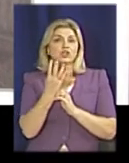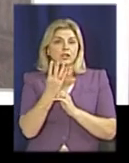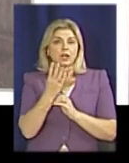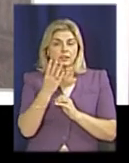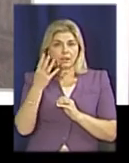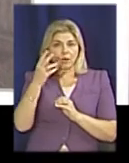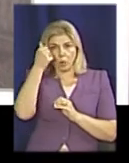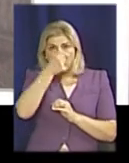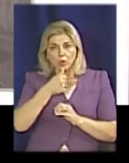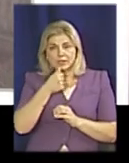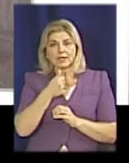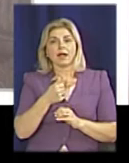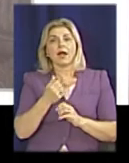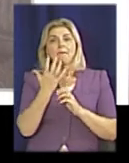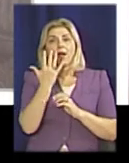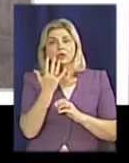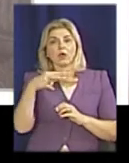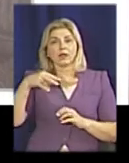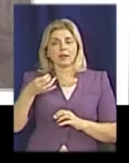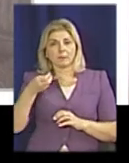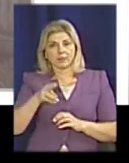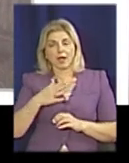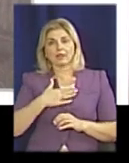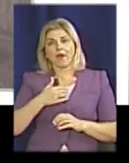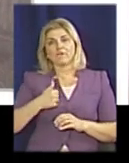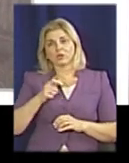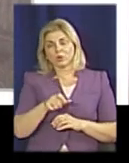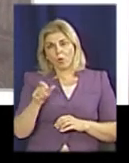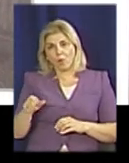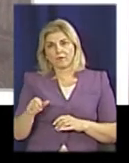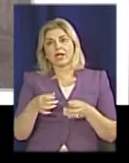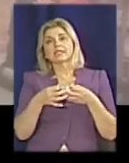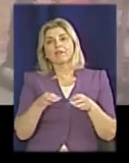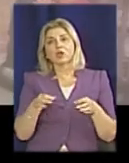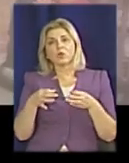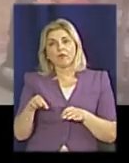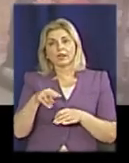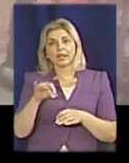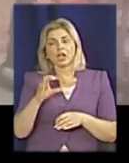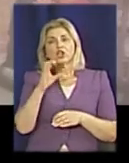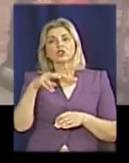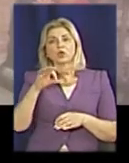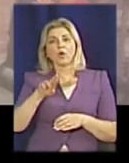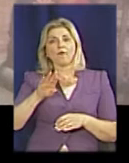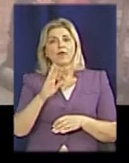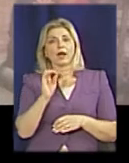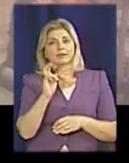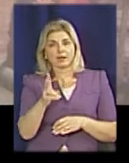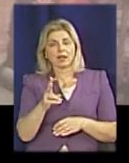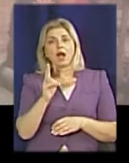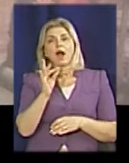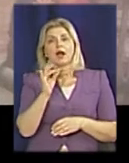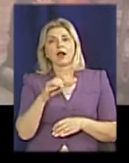році, 5 липня, наші військові звільнювали Слов'янськ,